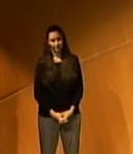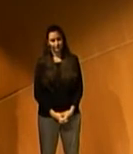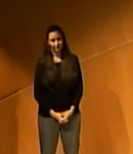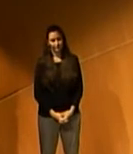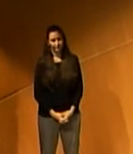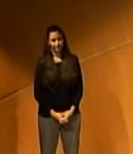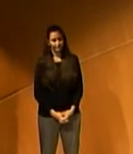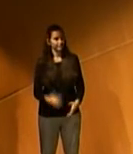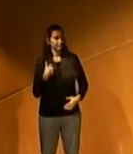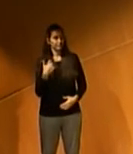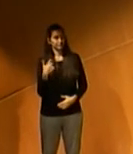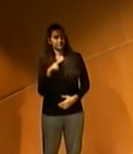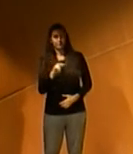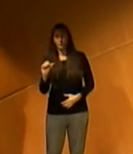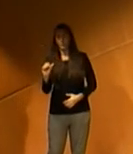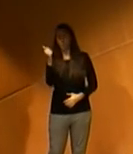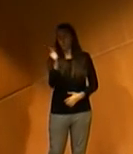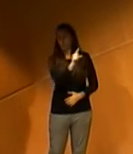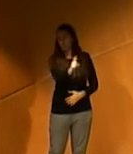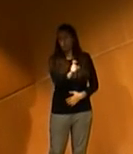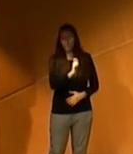Je vais lancer la première question et après,